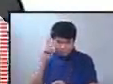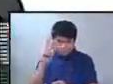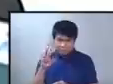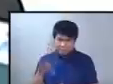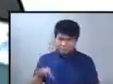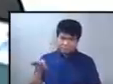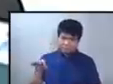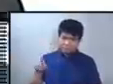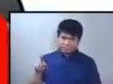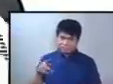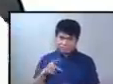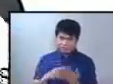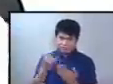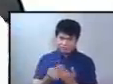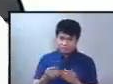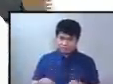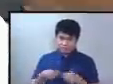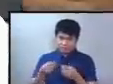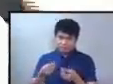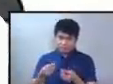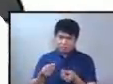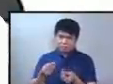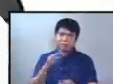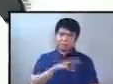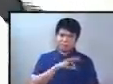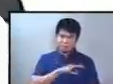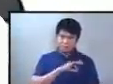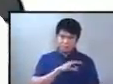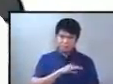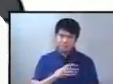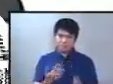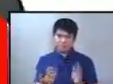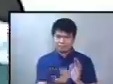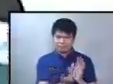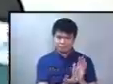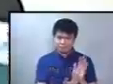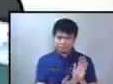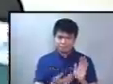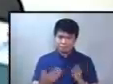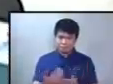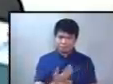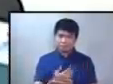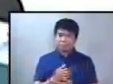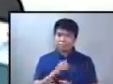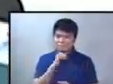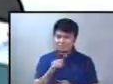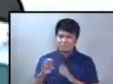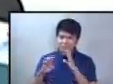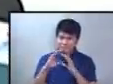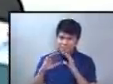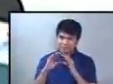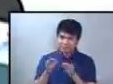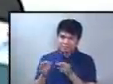yung mga projects na makakapagbigay ng matas na return. So yun ang basis ng bagong listahan. Siguro hindi lang na-communicate masyado, pero